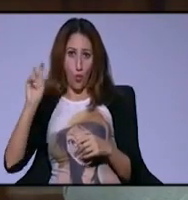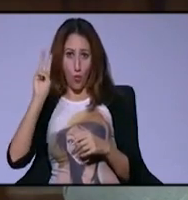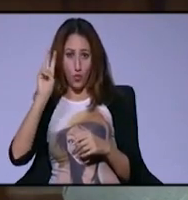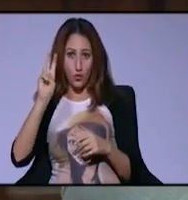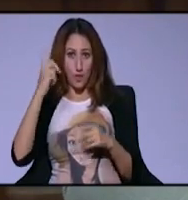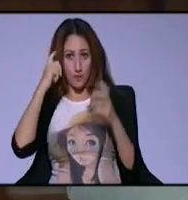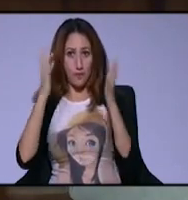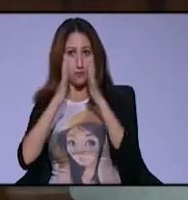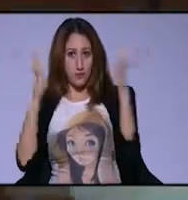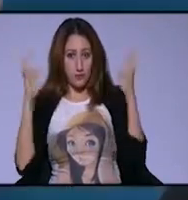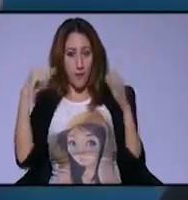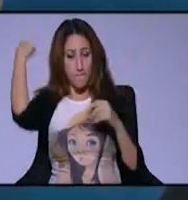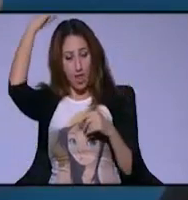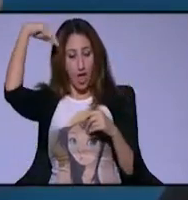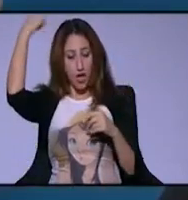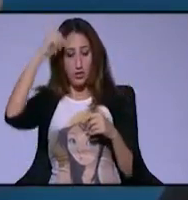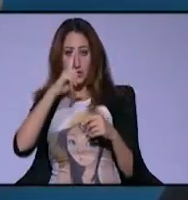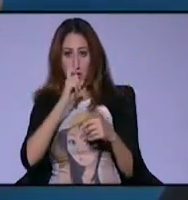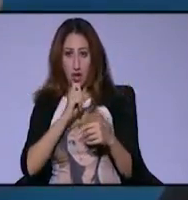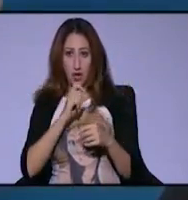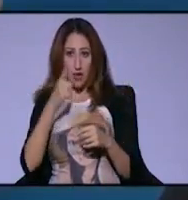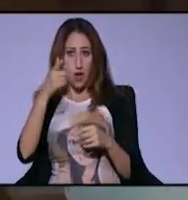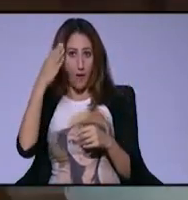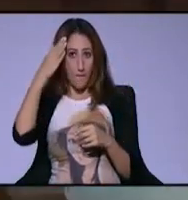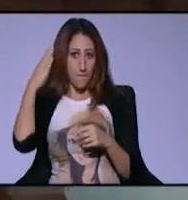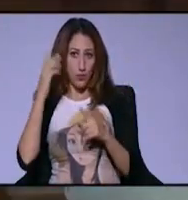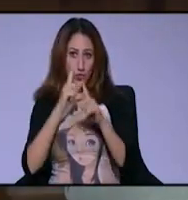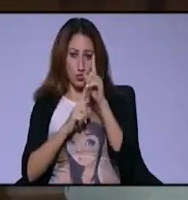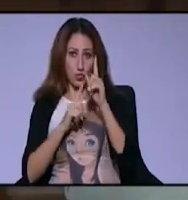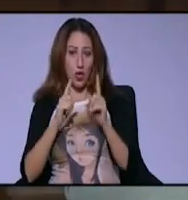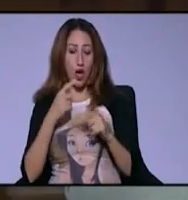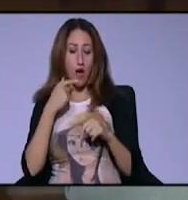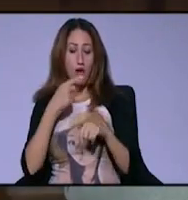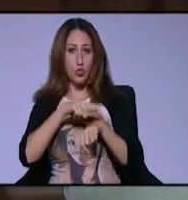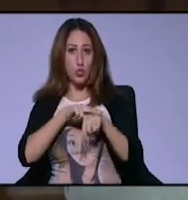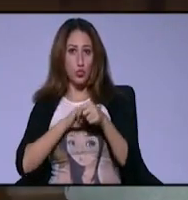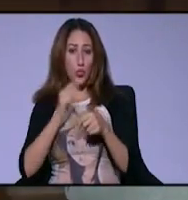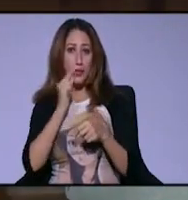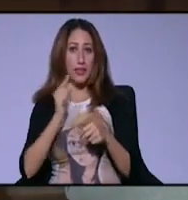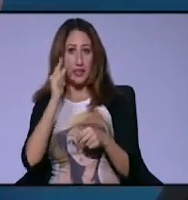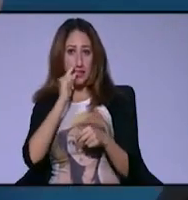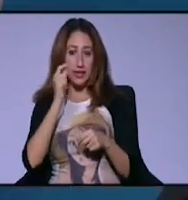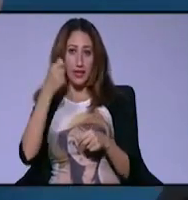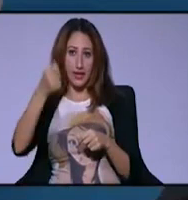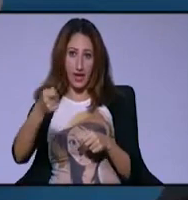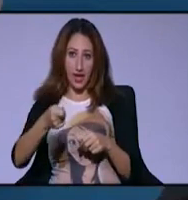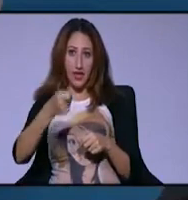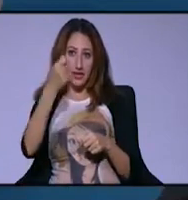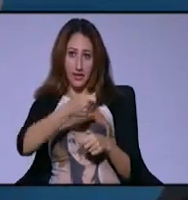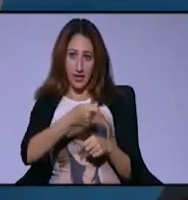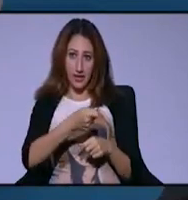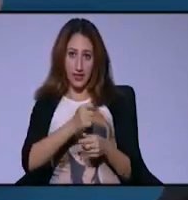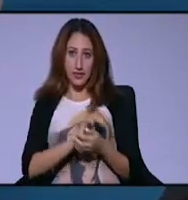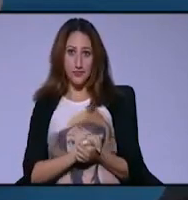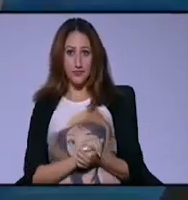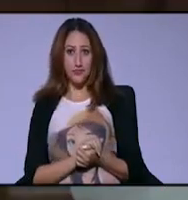الجليل من علماء الأزهر ومستشار السيد رئيس الجمهورية للشؤون الدينية. مشرفني، أهلا بحضرتك. الله يخليك، نورتنا فضيلتك.